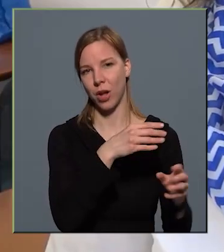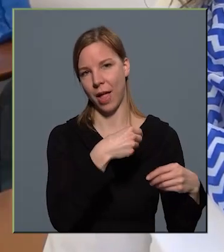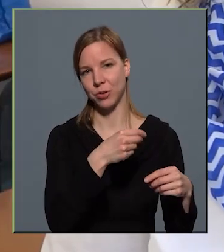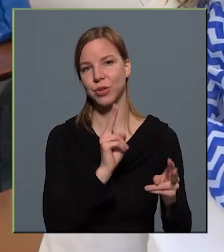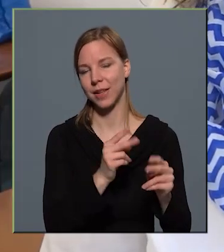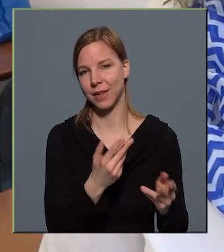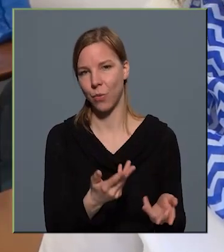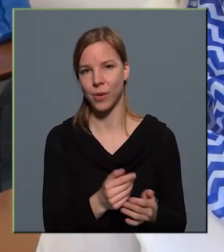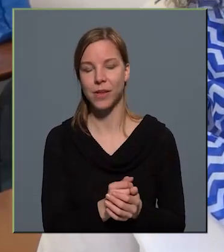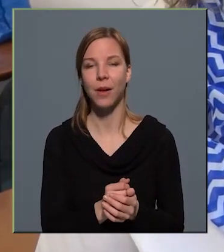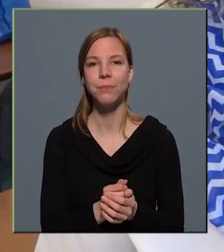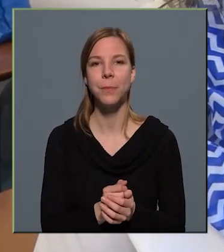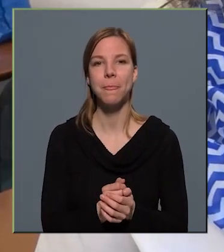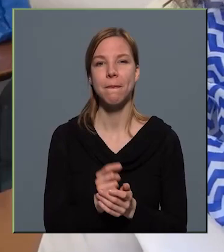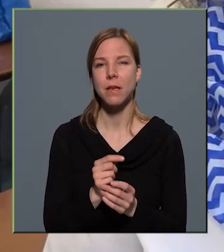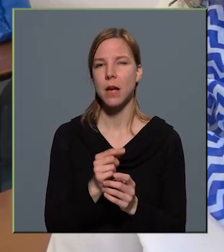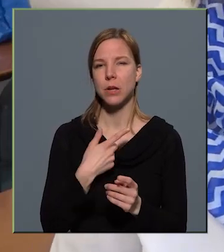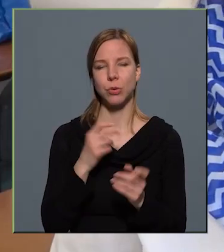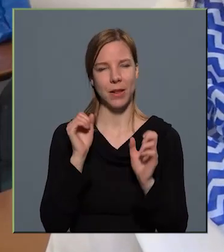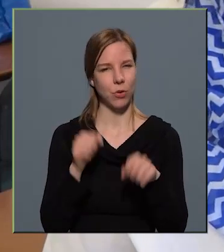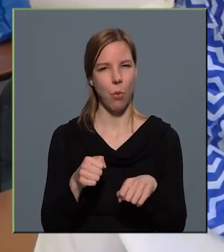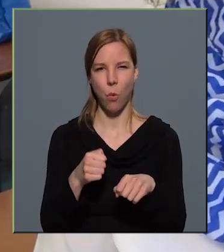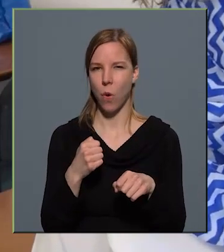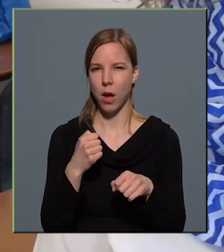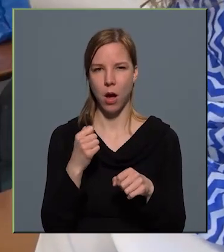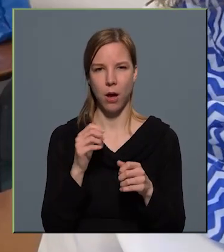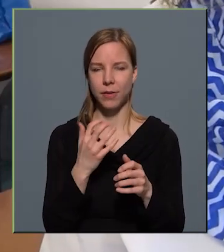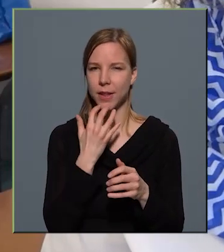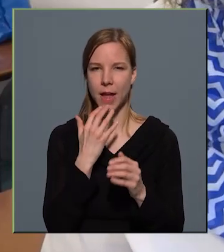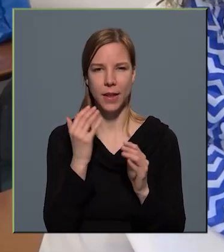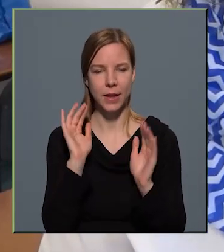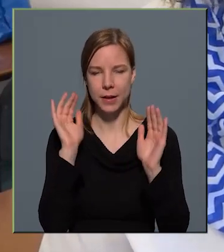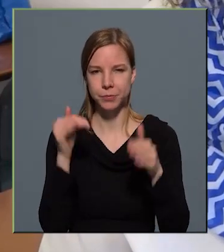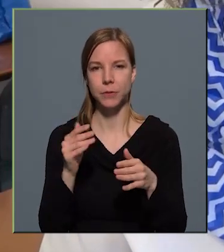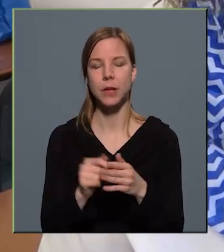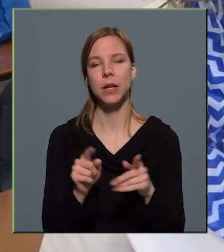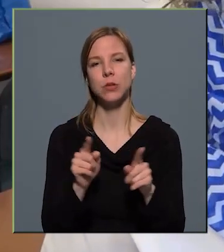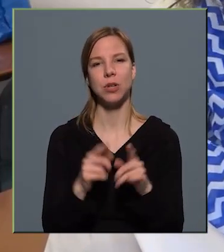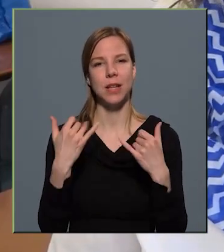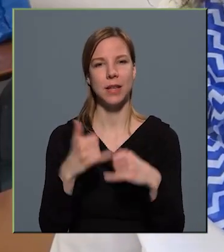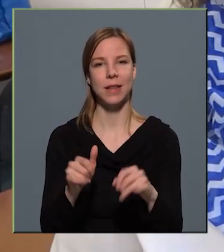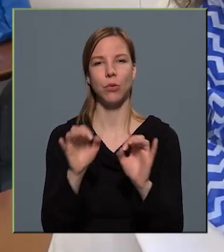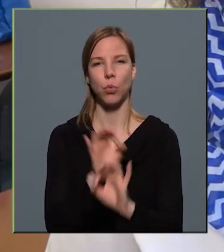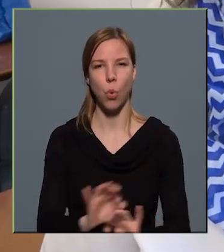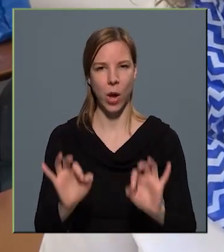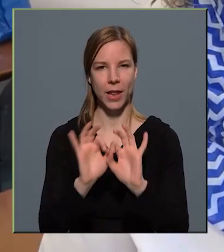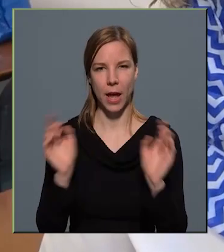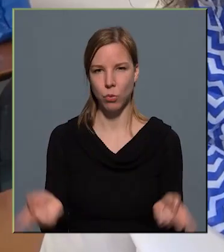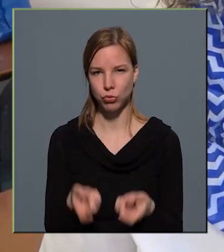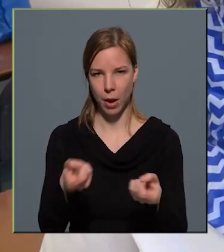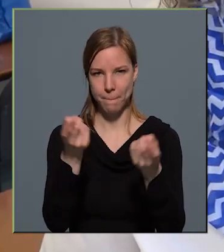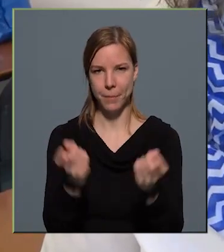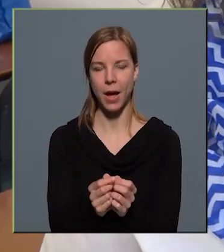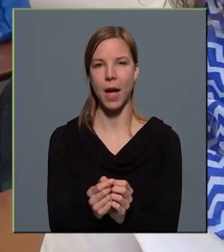dologra, és hogy ez mennyire komolyan gondoljuk, és úgy indítottunk el egy országos kampányt, hogy a maguk